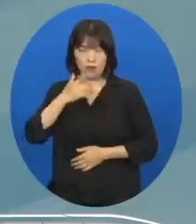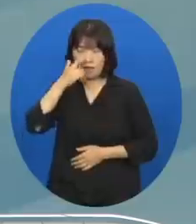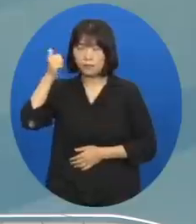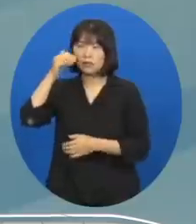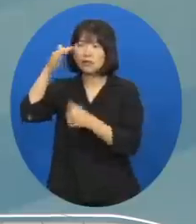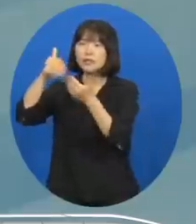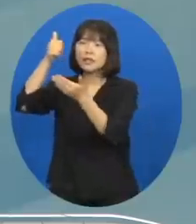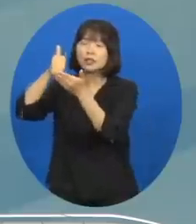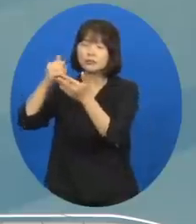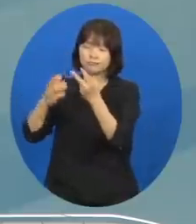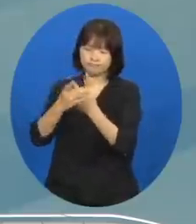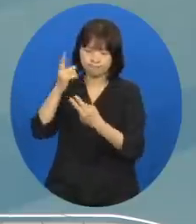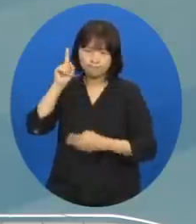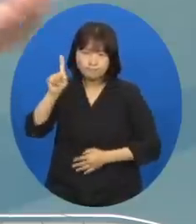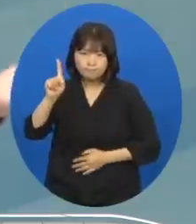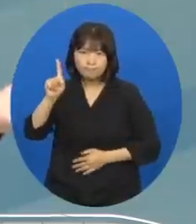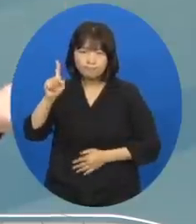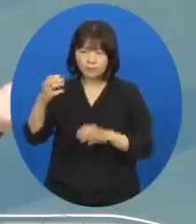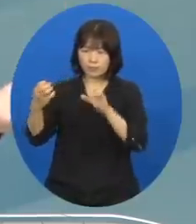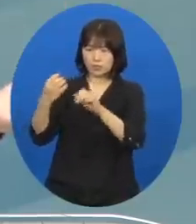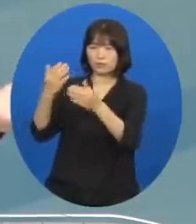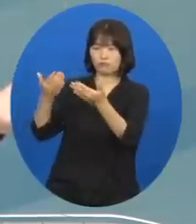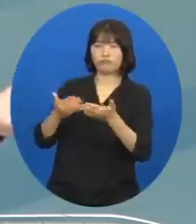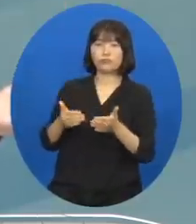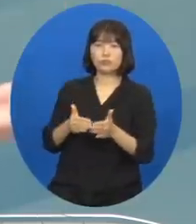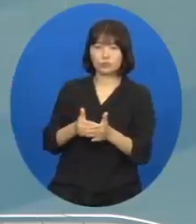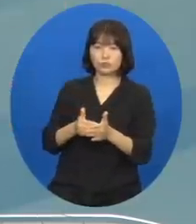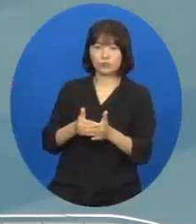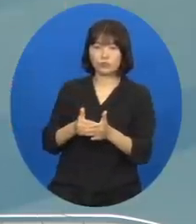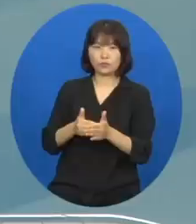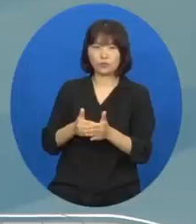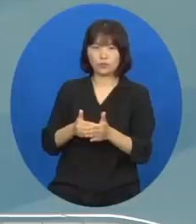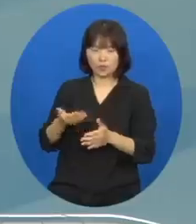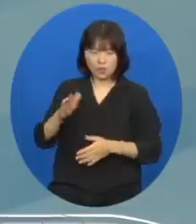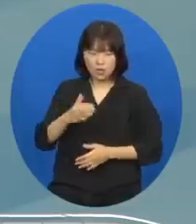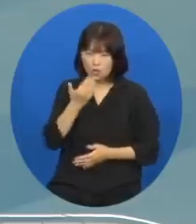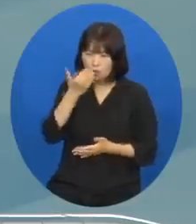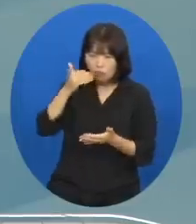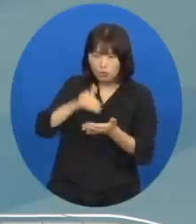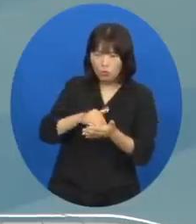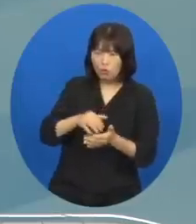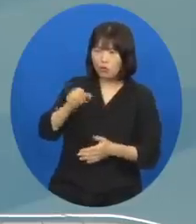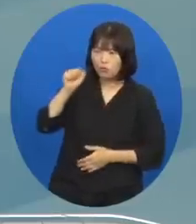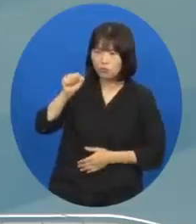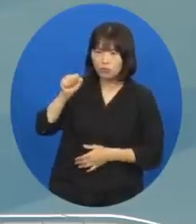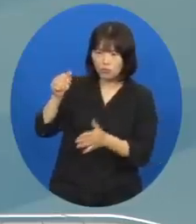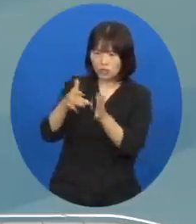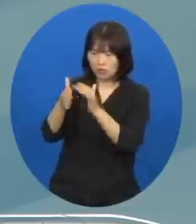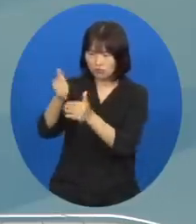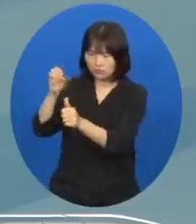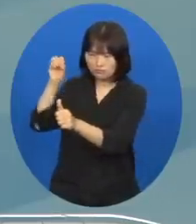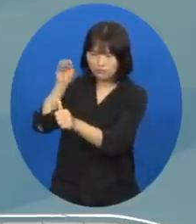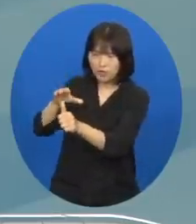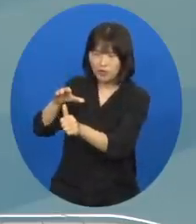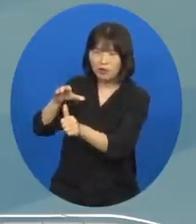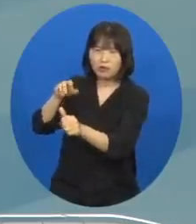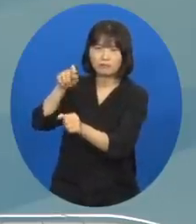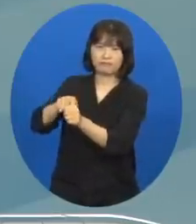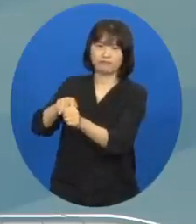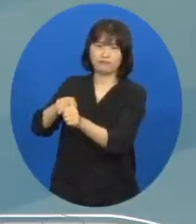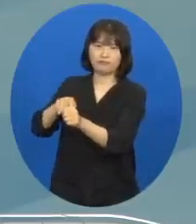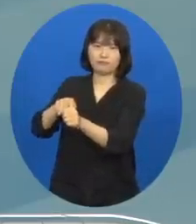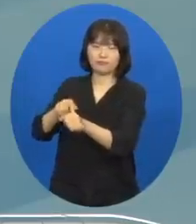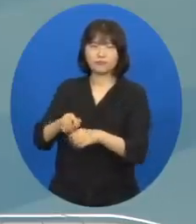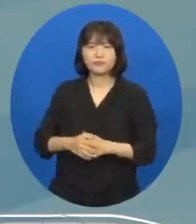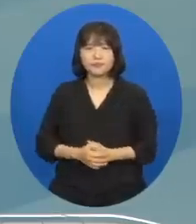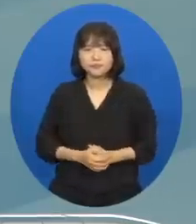하나님은 하나이다 대답하셨잖아요. 그랬더니 돌을 들어서 예수님께 치려고 한 거예요. 그러니까